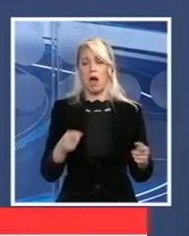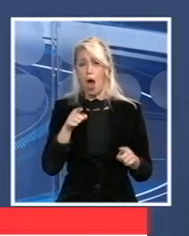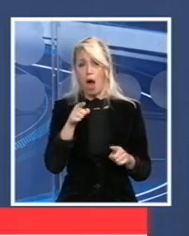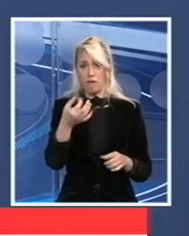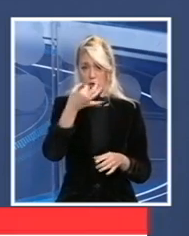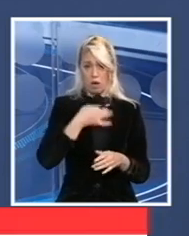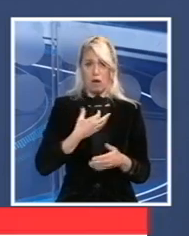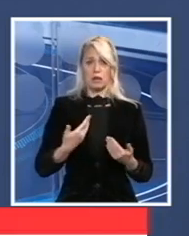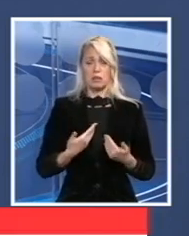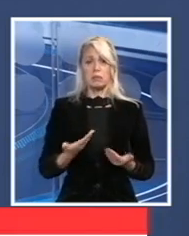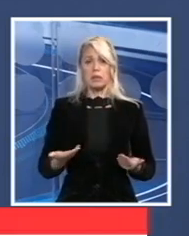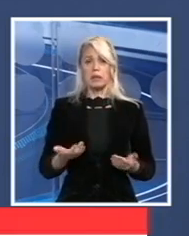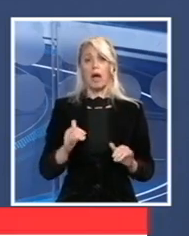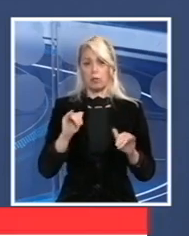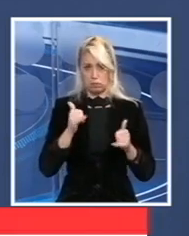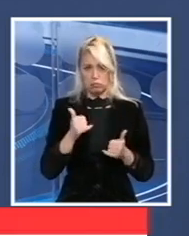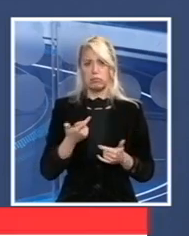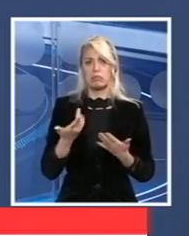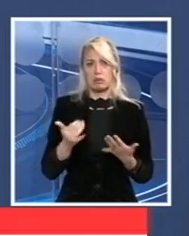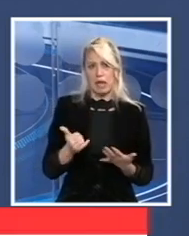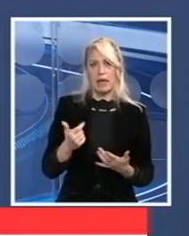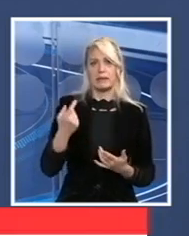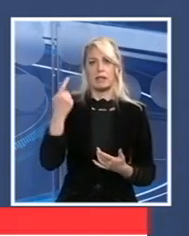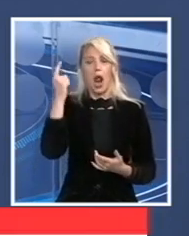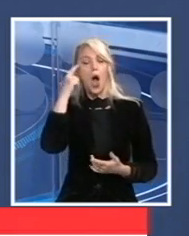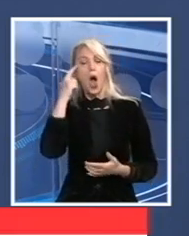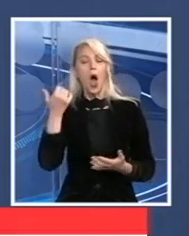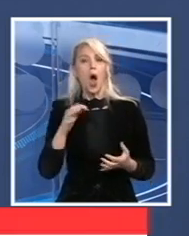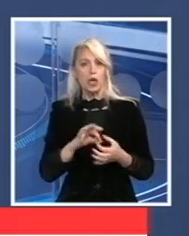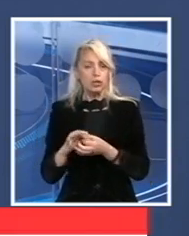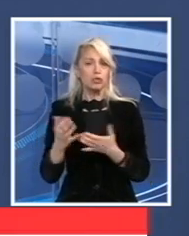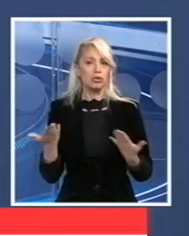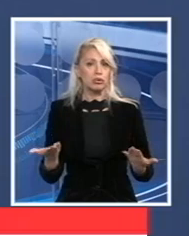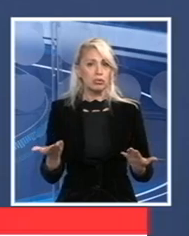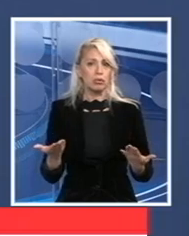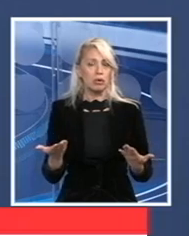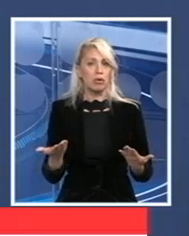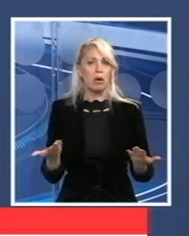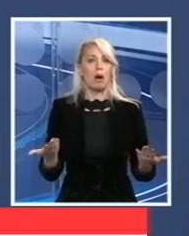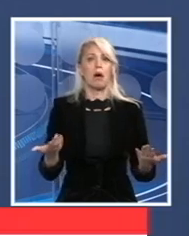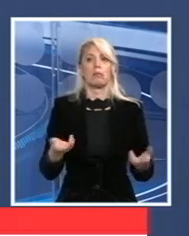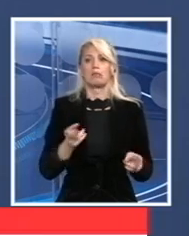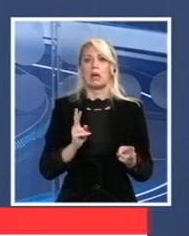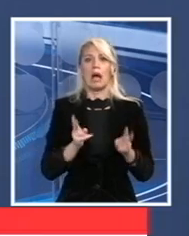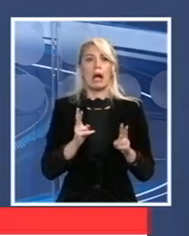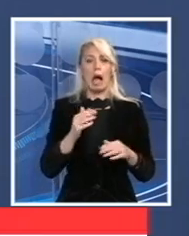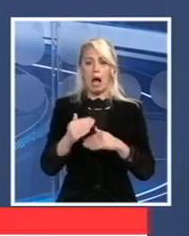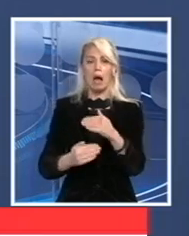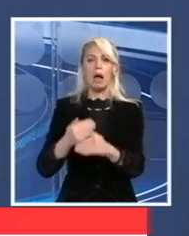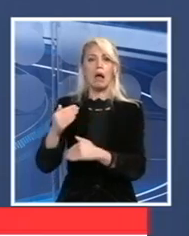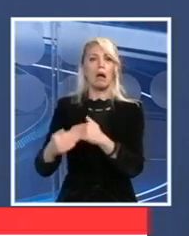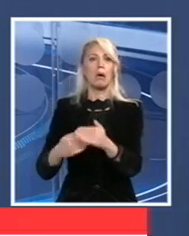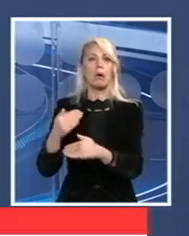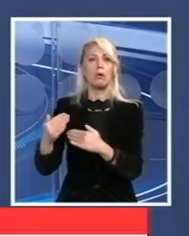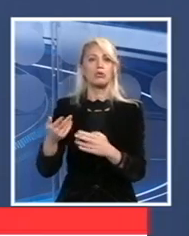pitanje itekako ima smisla, jeste razumno i logično, a kako će se to u nekom narednom